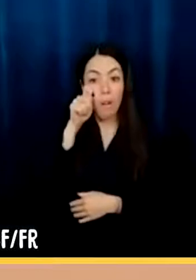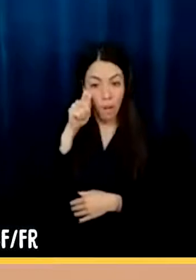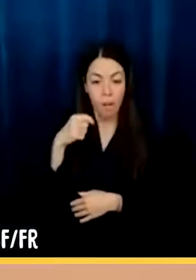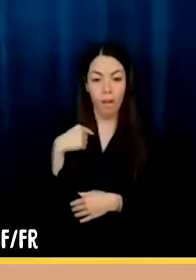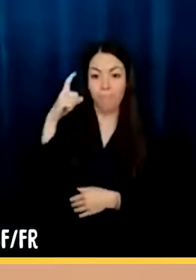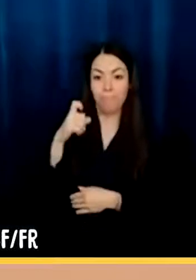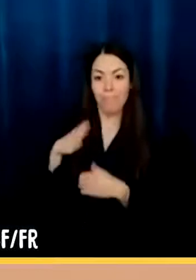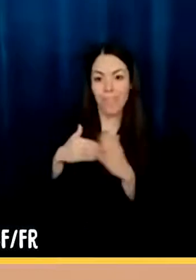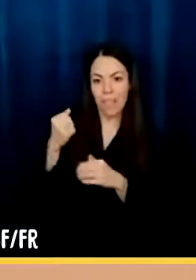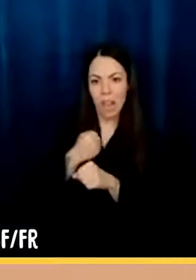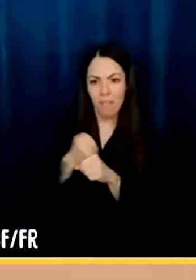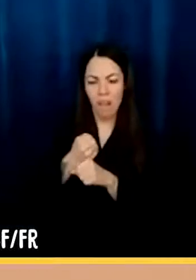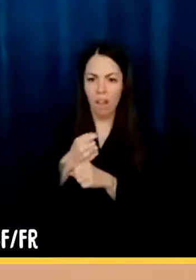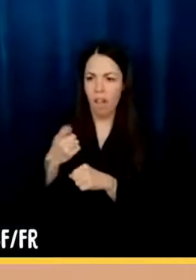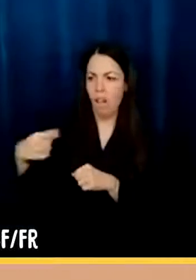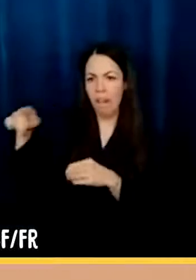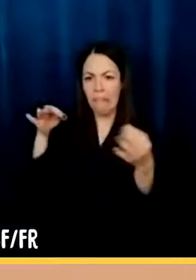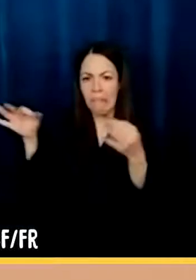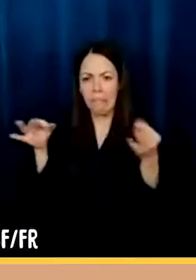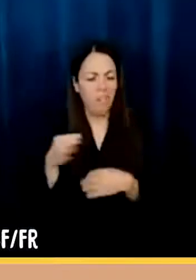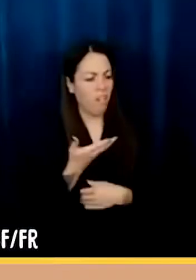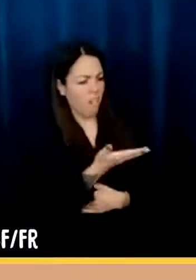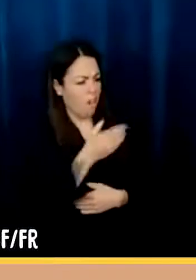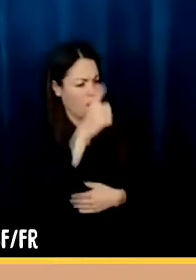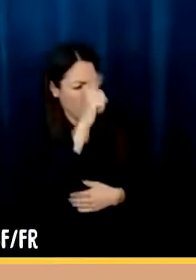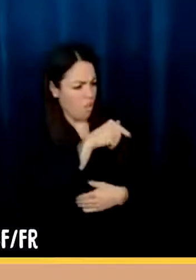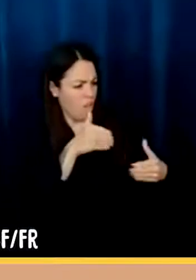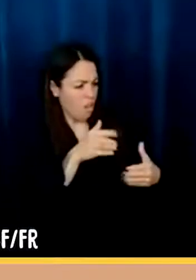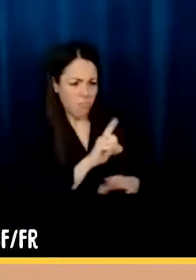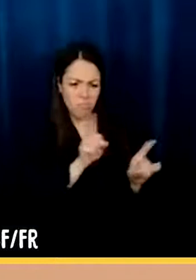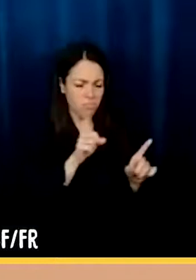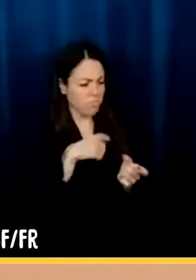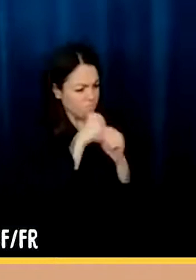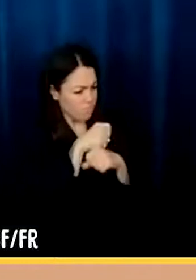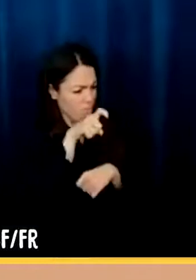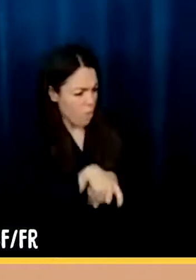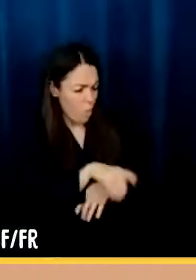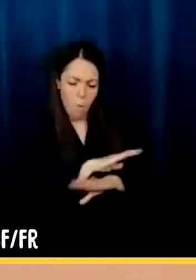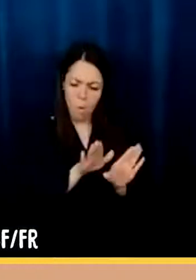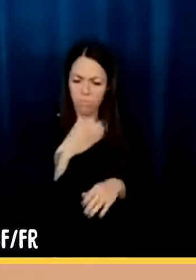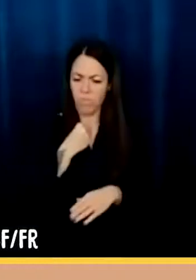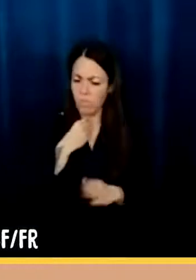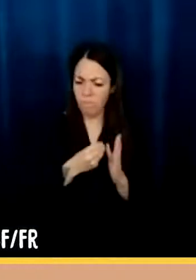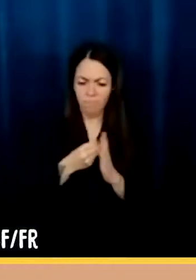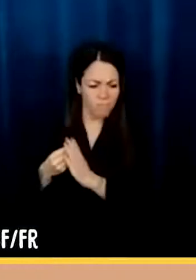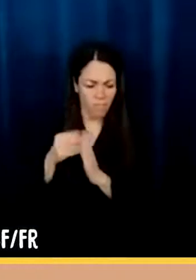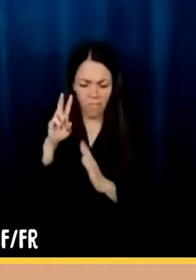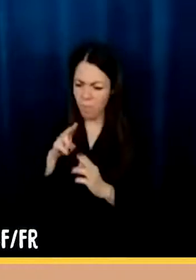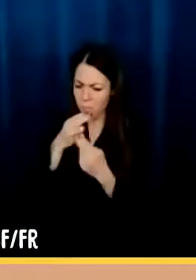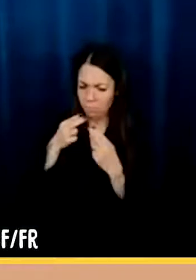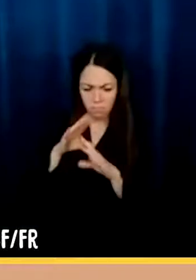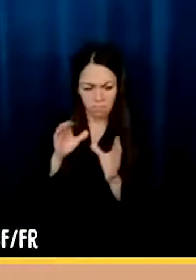pieds, ça ne se fait pas ce que tu fais, on ne peut pas parler de notre vie intime. Et aujourd'hui, 8 ans plus tard, je me rends compte que j'ai